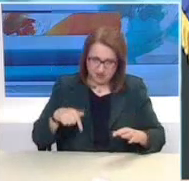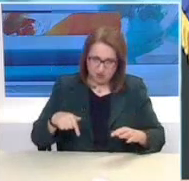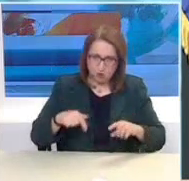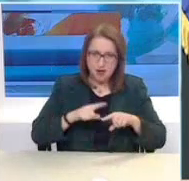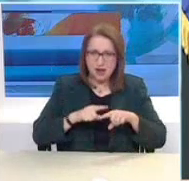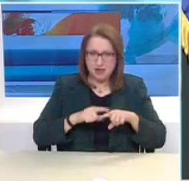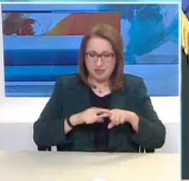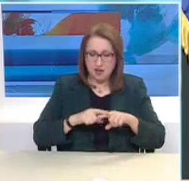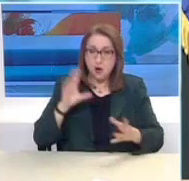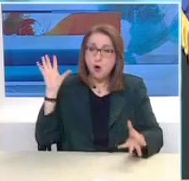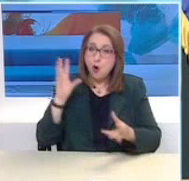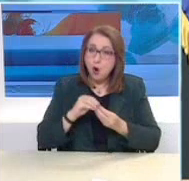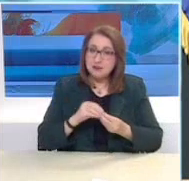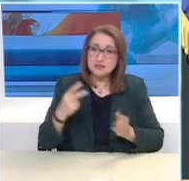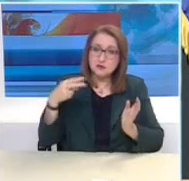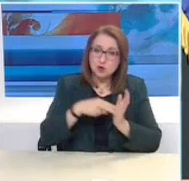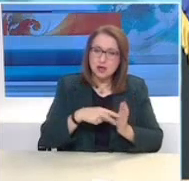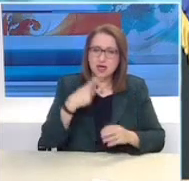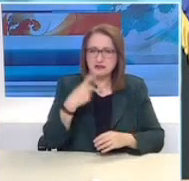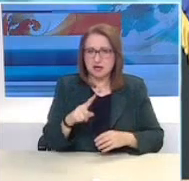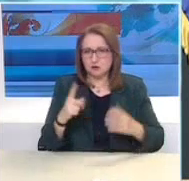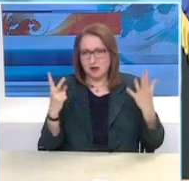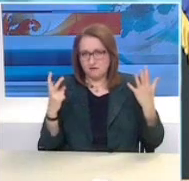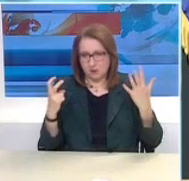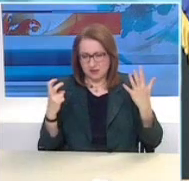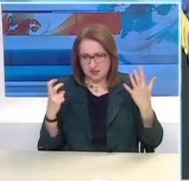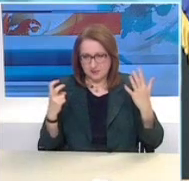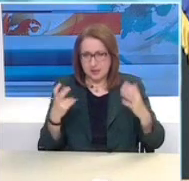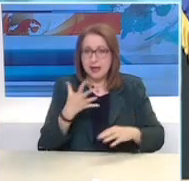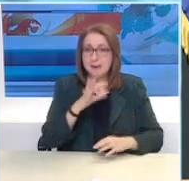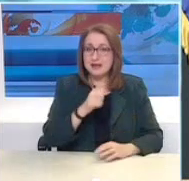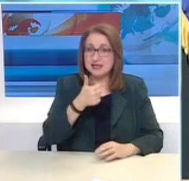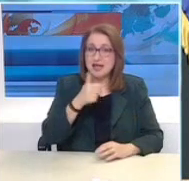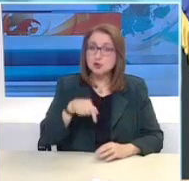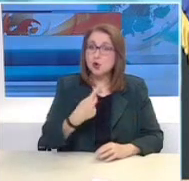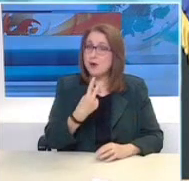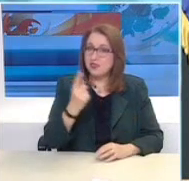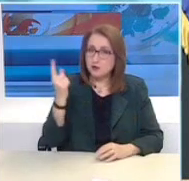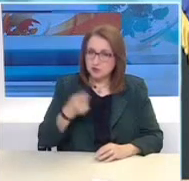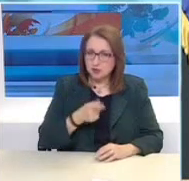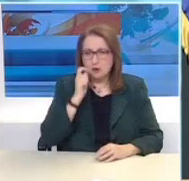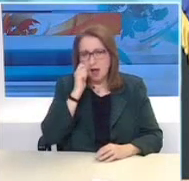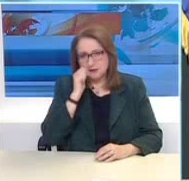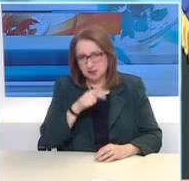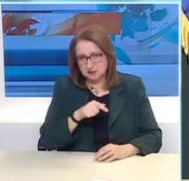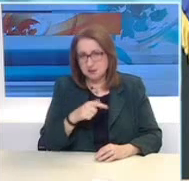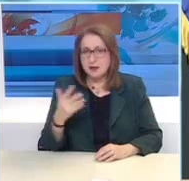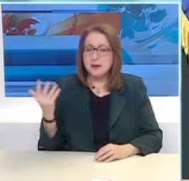των κρουσμάτων είναι 2.170. Το 56,2% αφορά άνδρες.